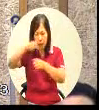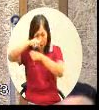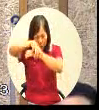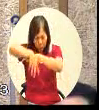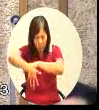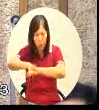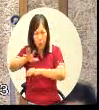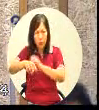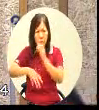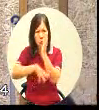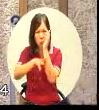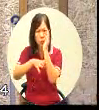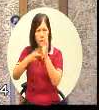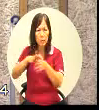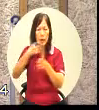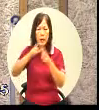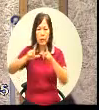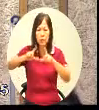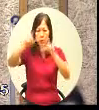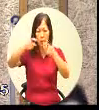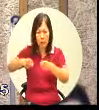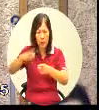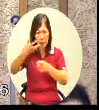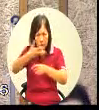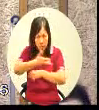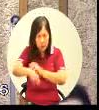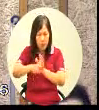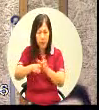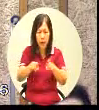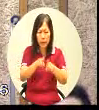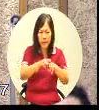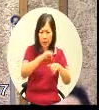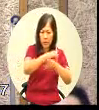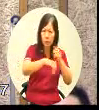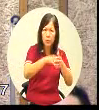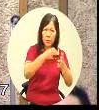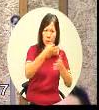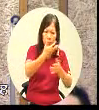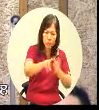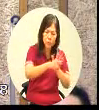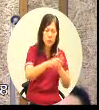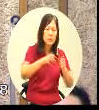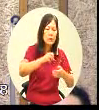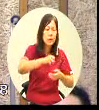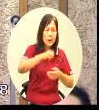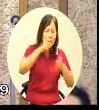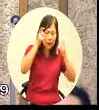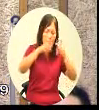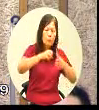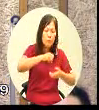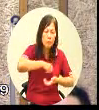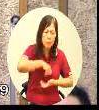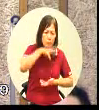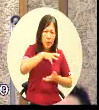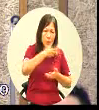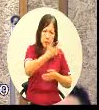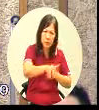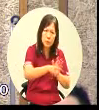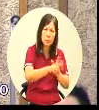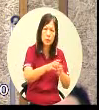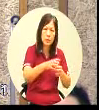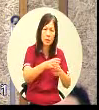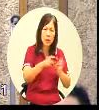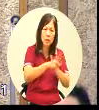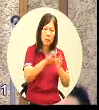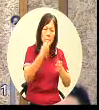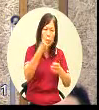那凤山水库水源是在东港溪，那其他民生用的主要是在我们的高平溪， 那另外还有一部分是从那个我们